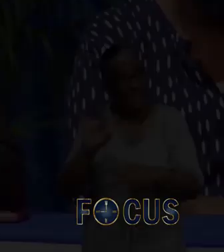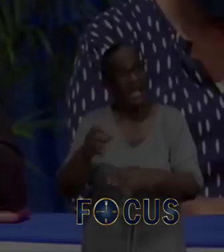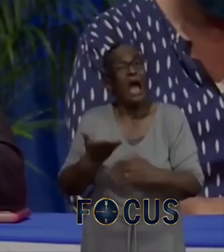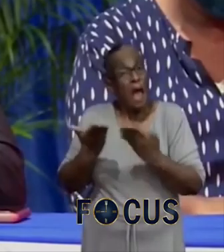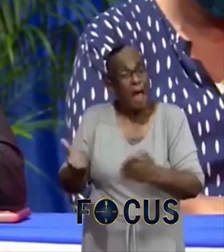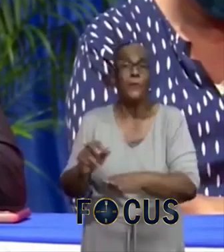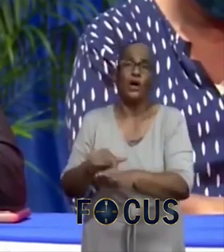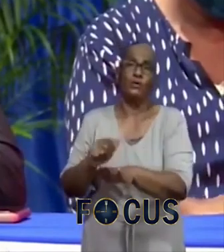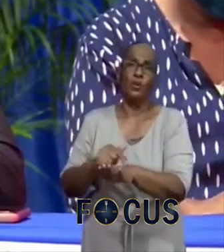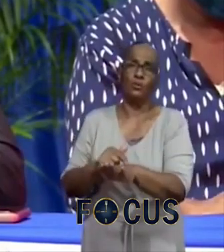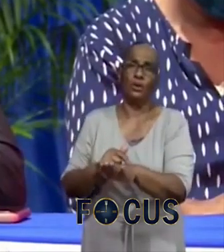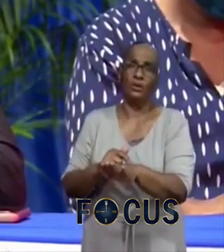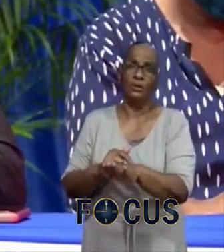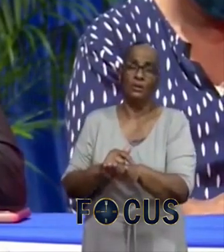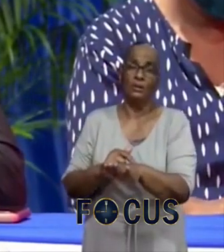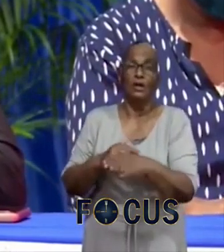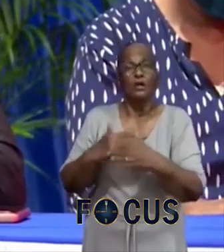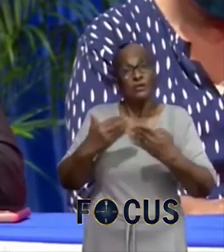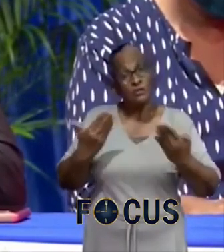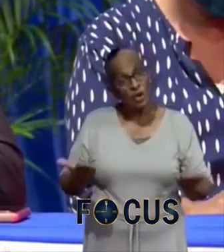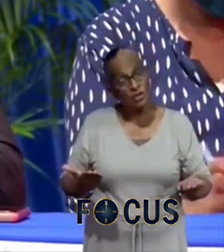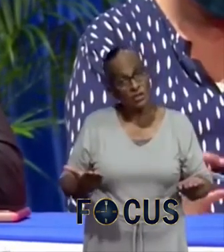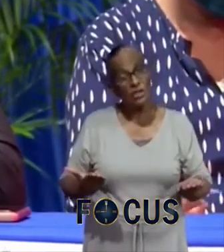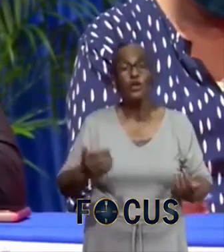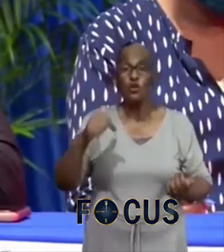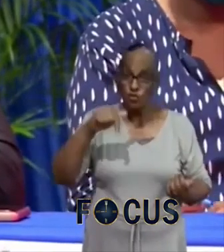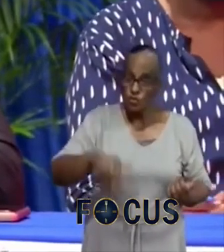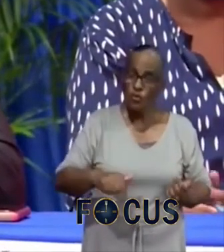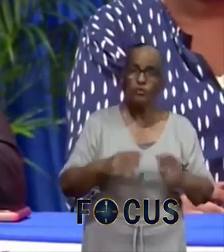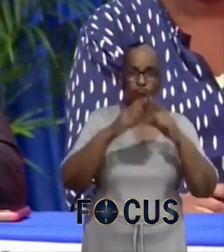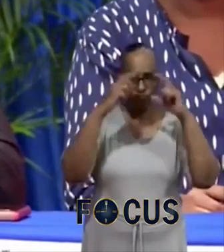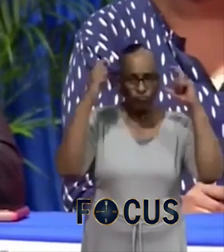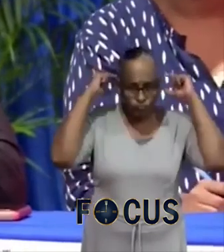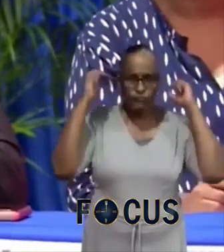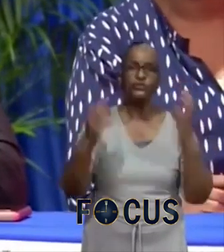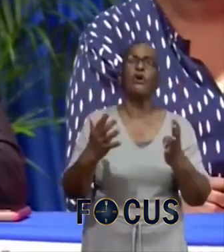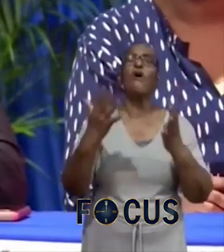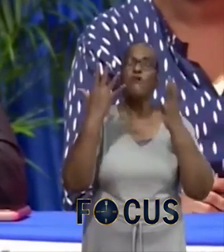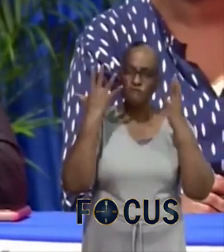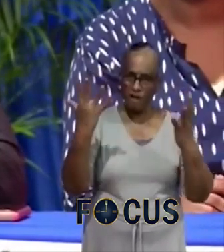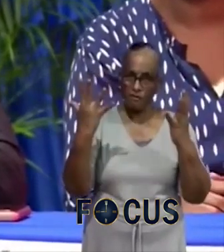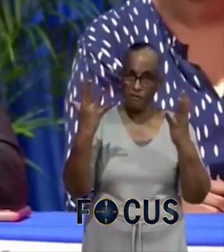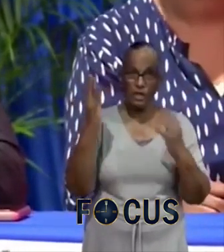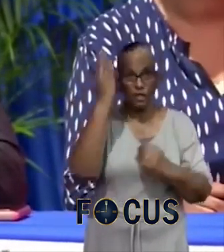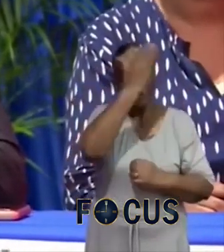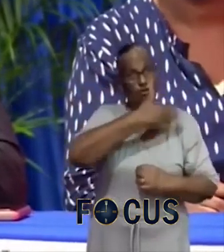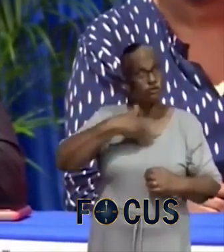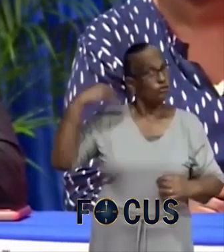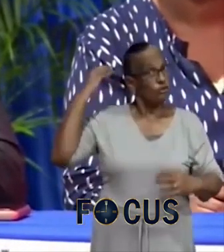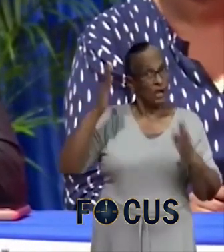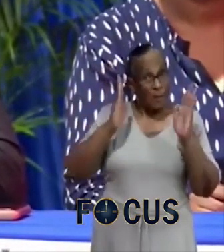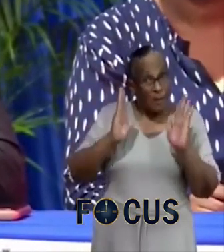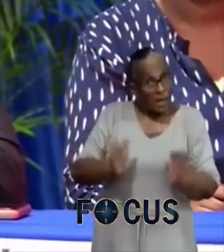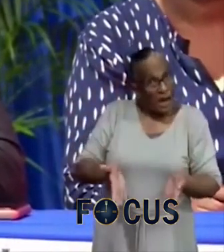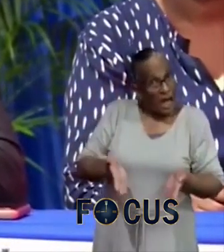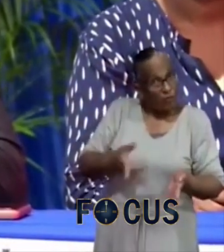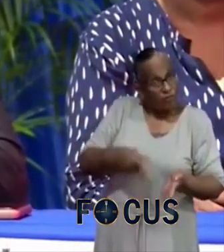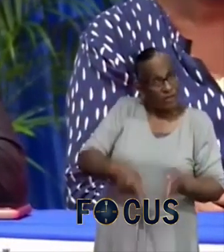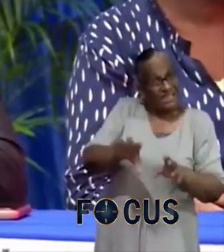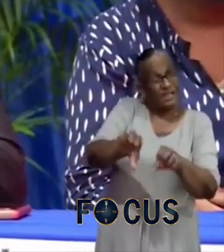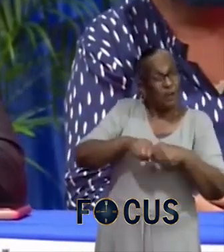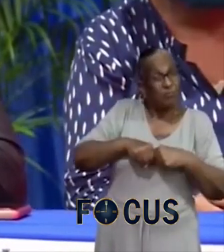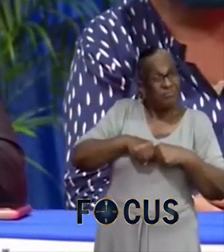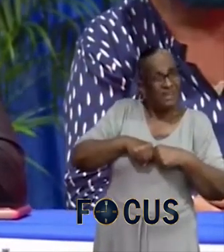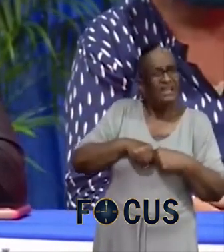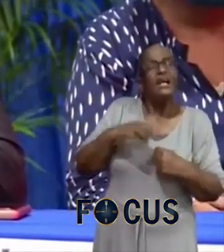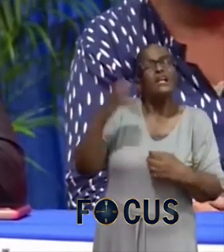shift. Maar vooralsnog kunt u hem houden op 45. Is Suriname ready ervoor? Nee, en dat is dan ook de